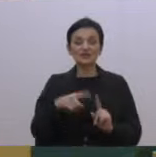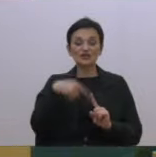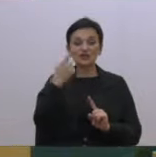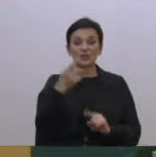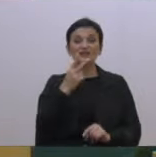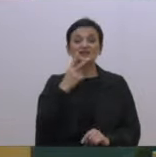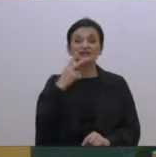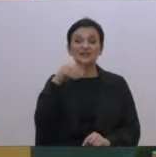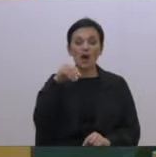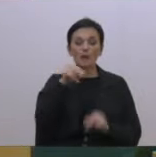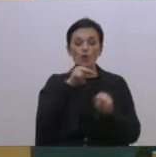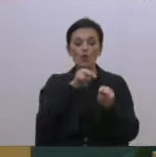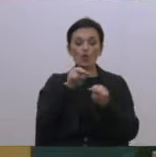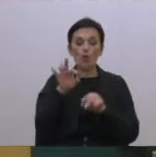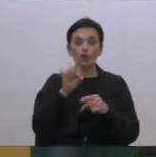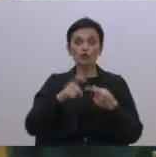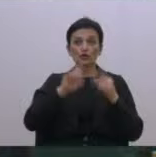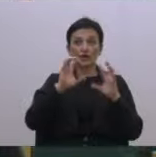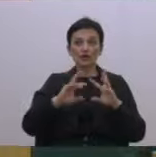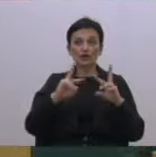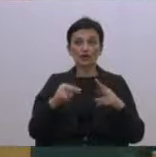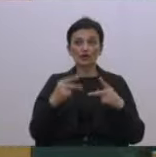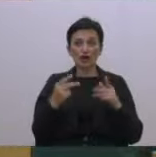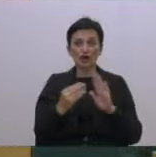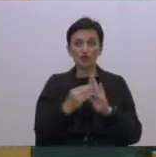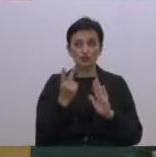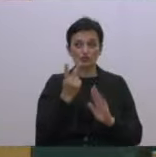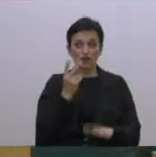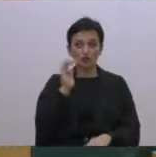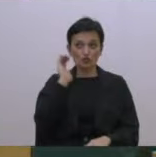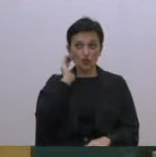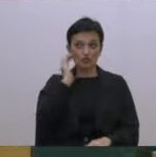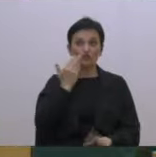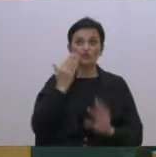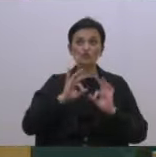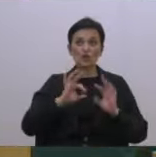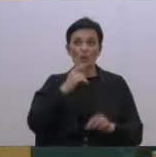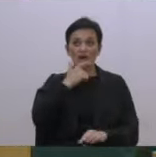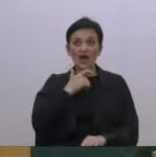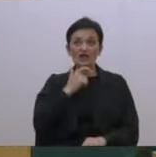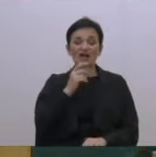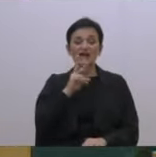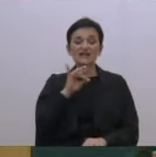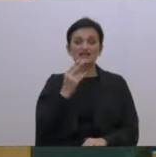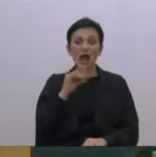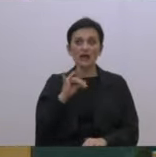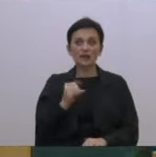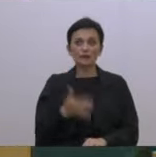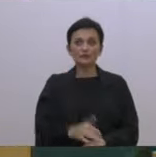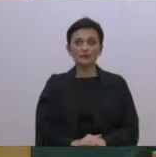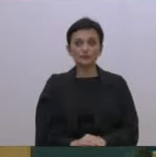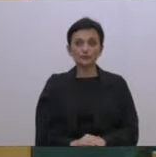თამბაქოს კონტროლის შესახებ კანონში ცვლილების შეტანის თაობაზე მეორე მოსმენით მოხსენებელი ბატონი ირაკლი კირცხალია.